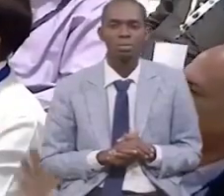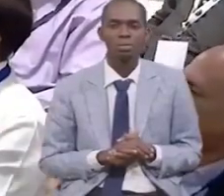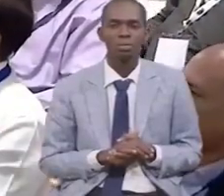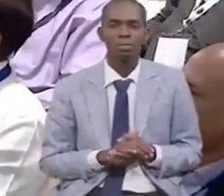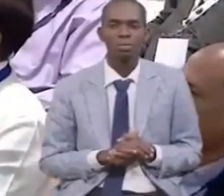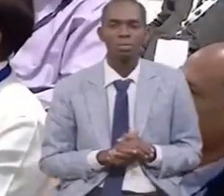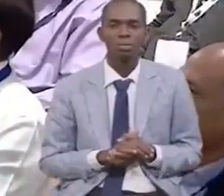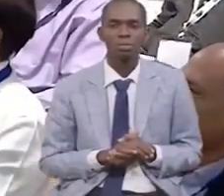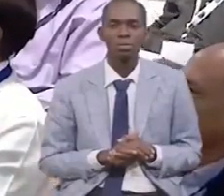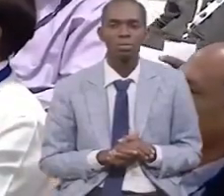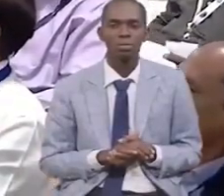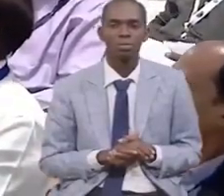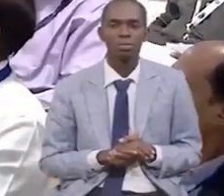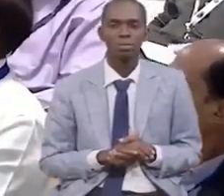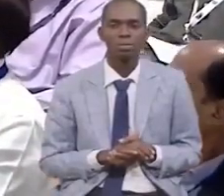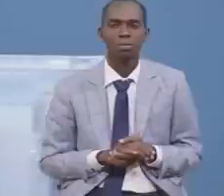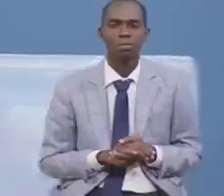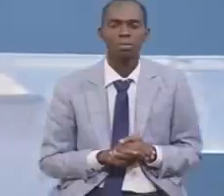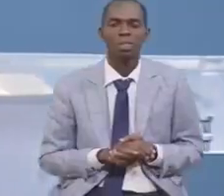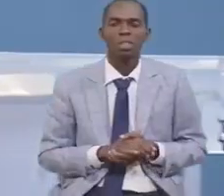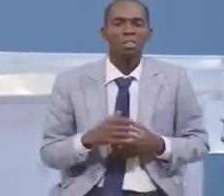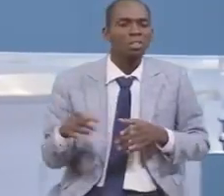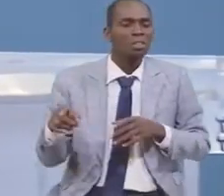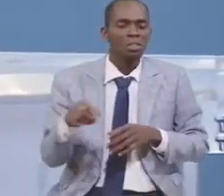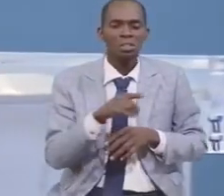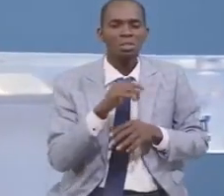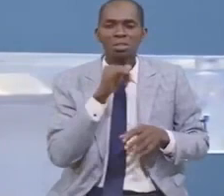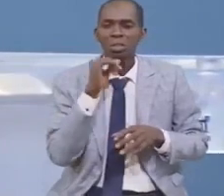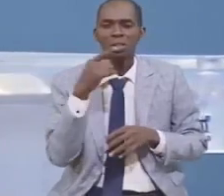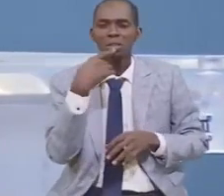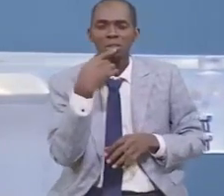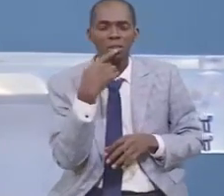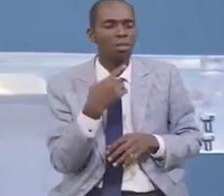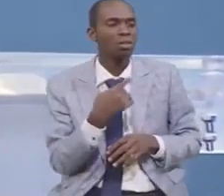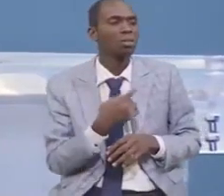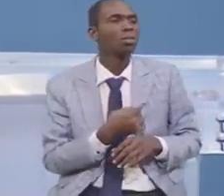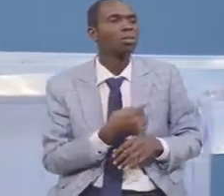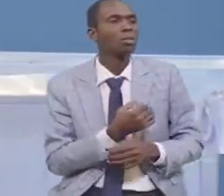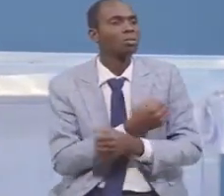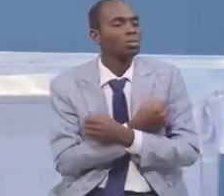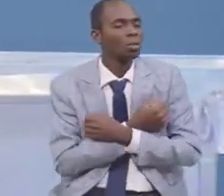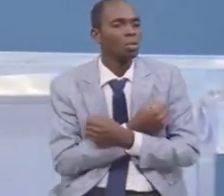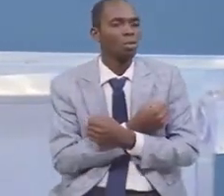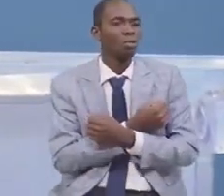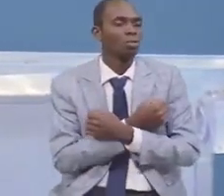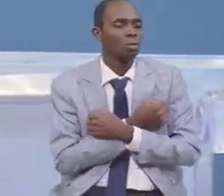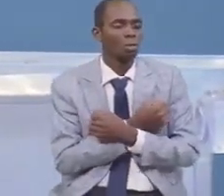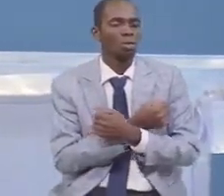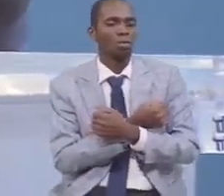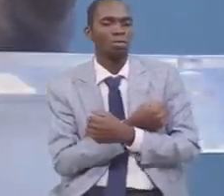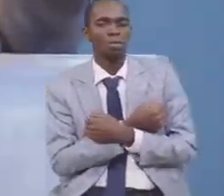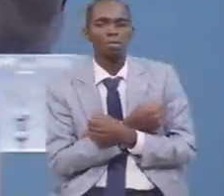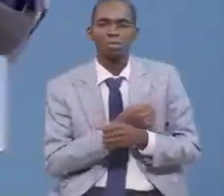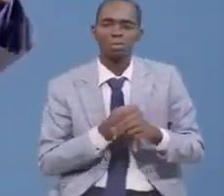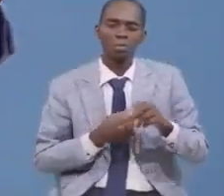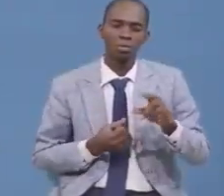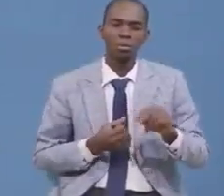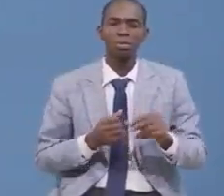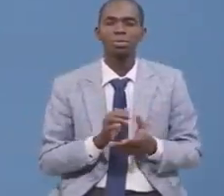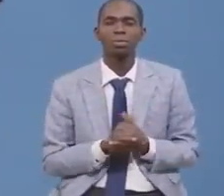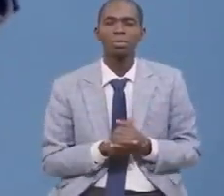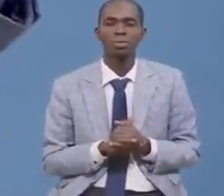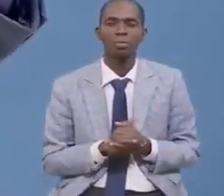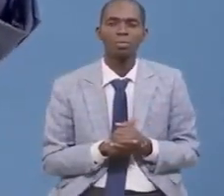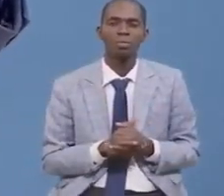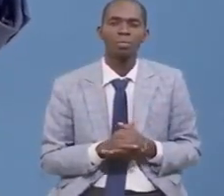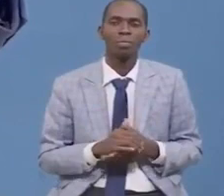పరిశుద్ధుడు, పరిశుద్ధుడు. They say love, love, love. వారాయనను ప్రేమ, ప్రేమ, ప్రేమ అనలేదు. Yes,